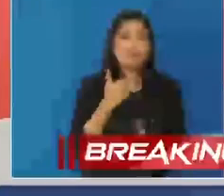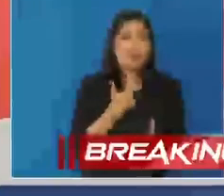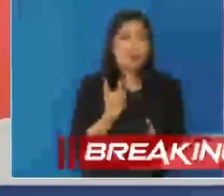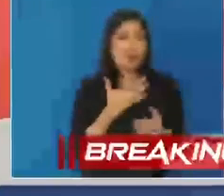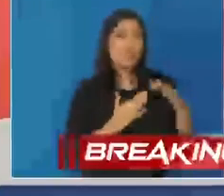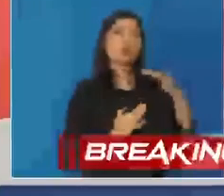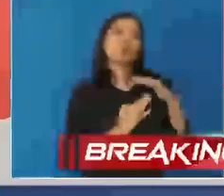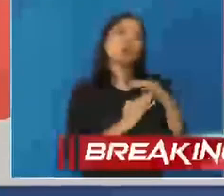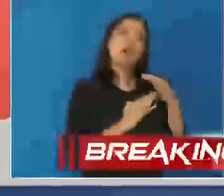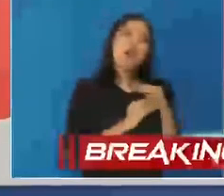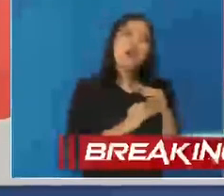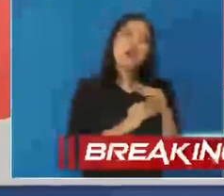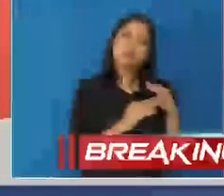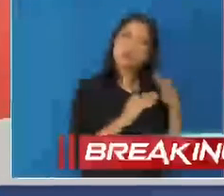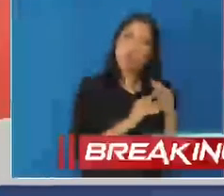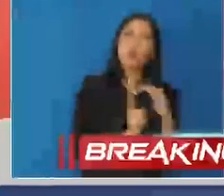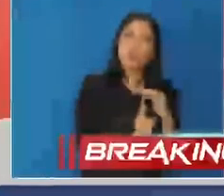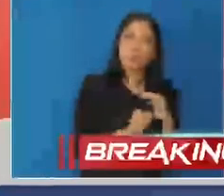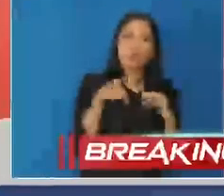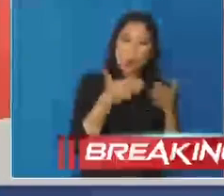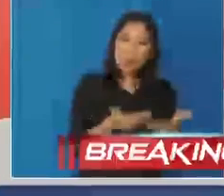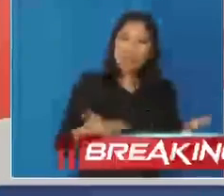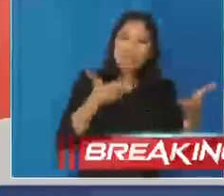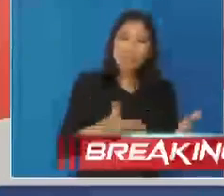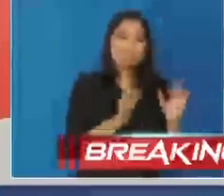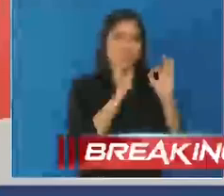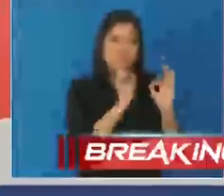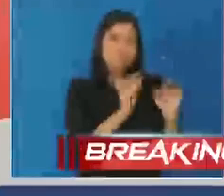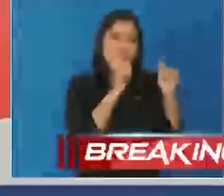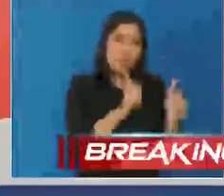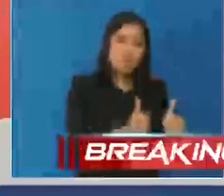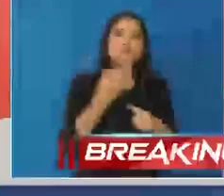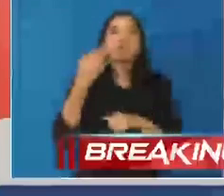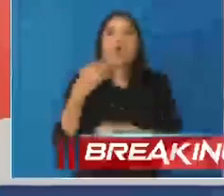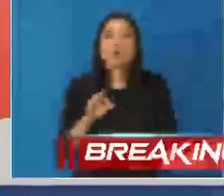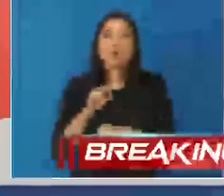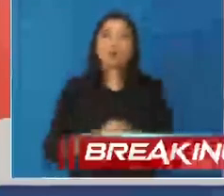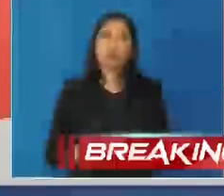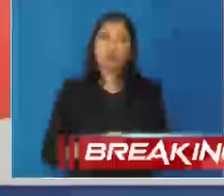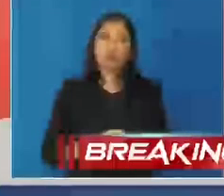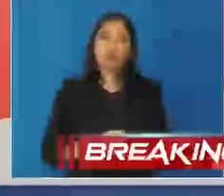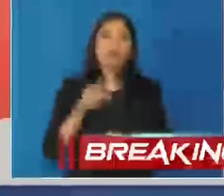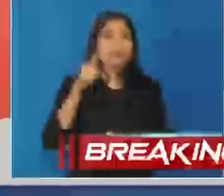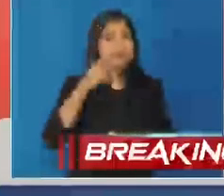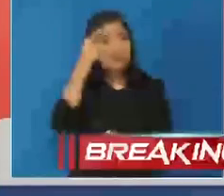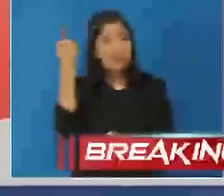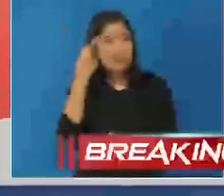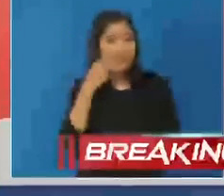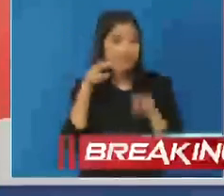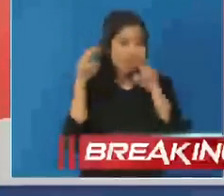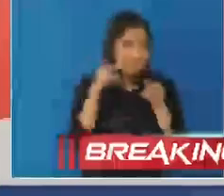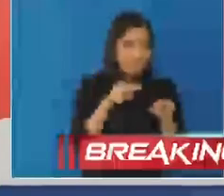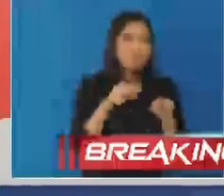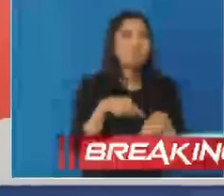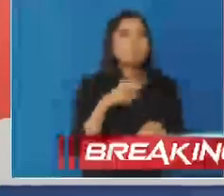sampai dengan kondisi ini menjadi jauh lebih baik ini menjadi perhatian pemerintah karena kita